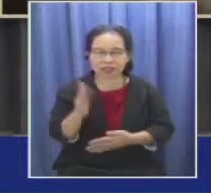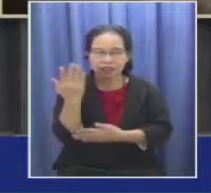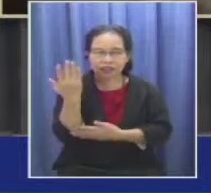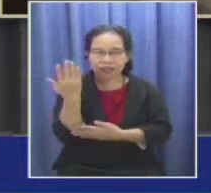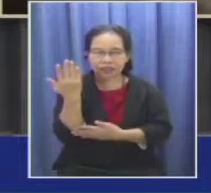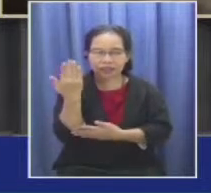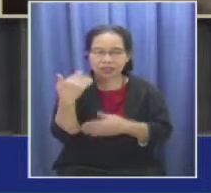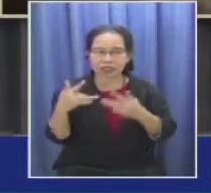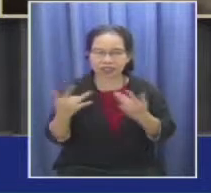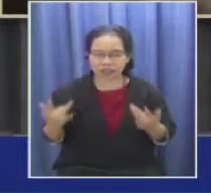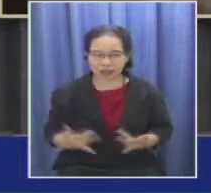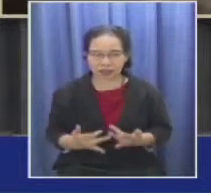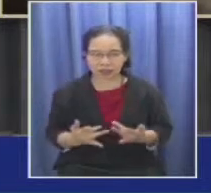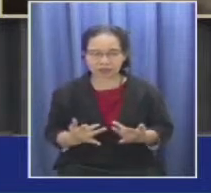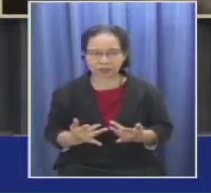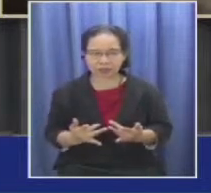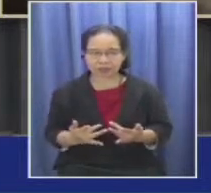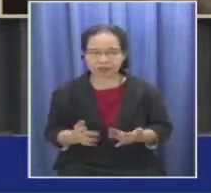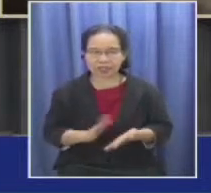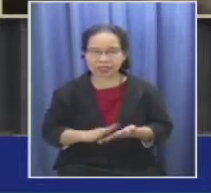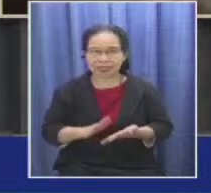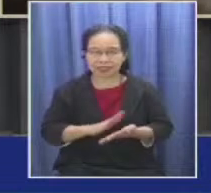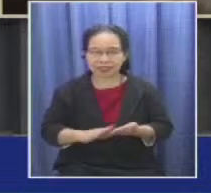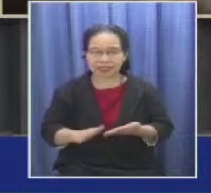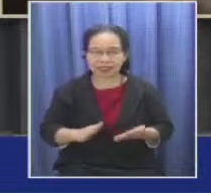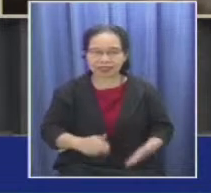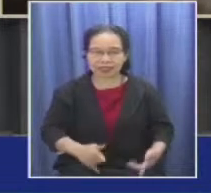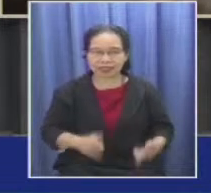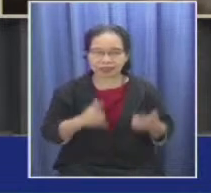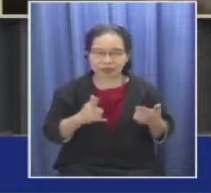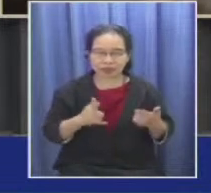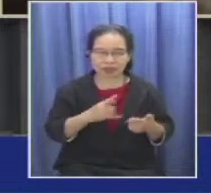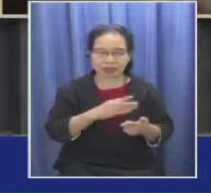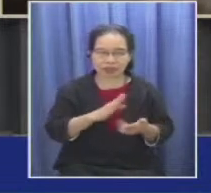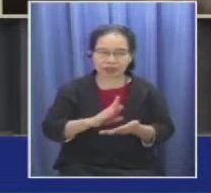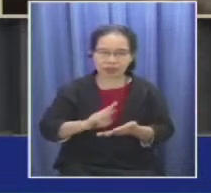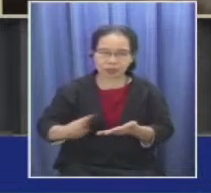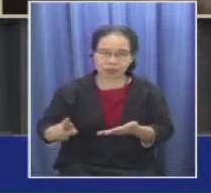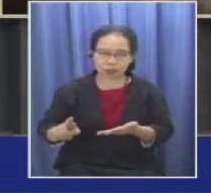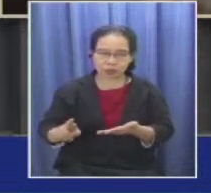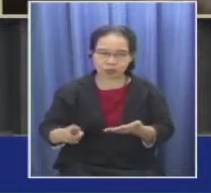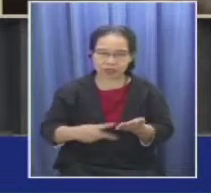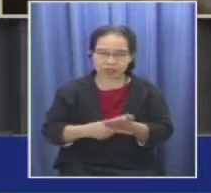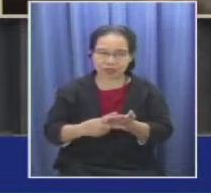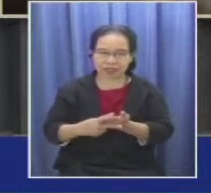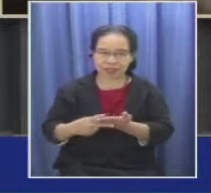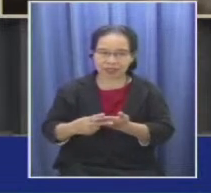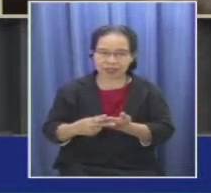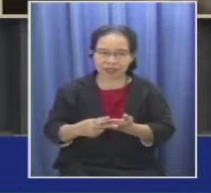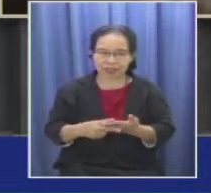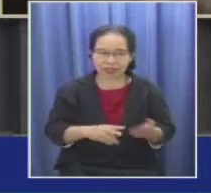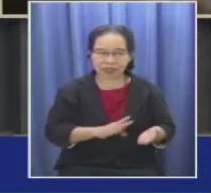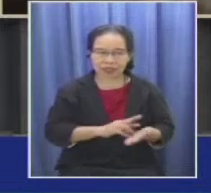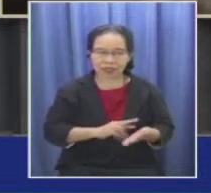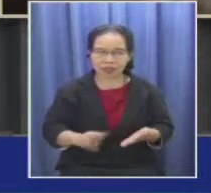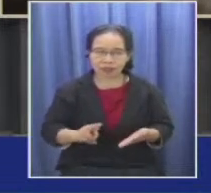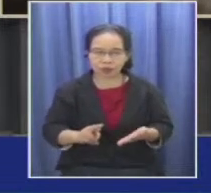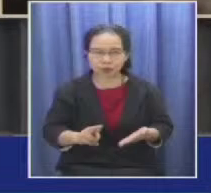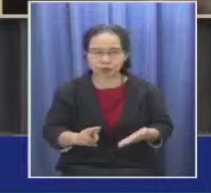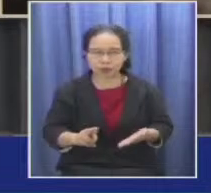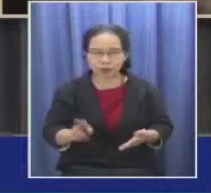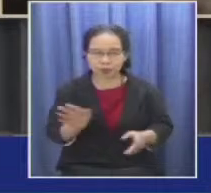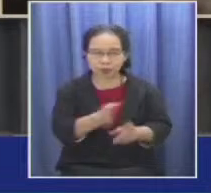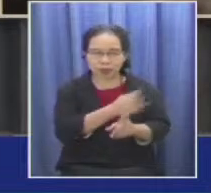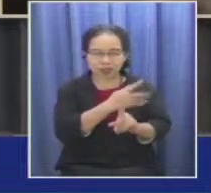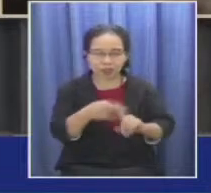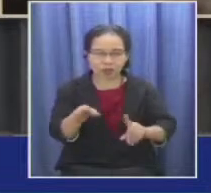mpaebɔ de yankura ye nsua wie ye yade emudo ye yade kase so oba bɛbɔ mpae a di kan te wotakyerema ho